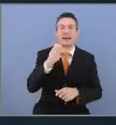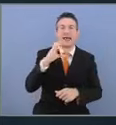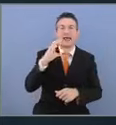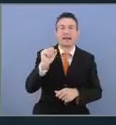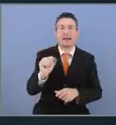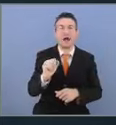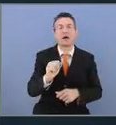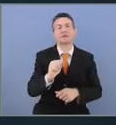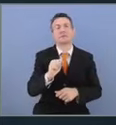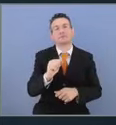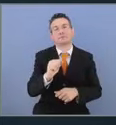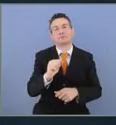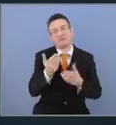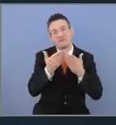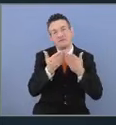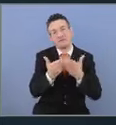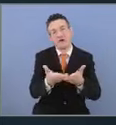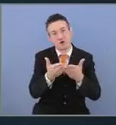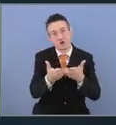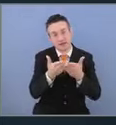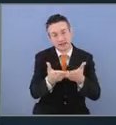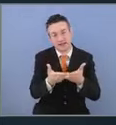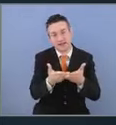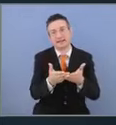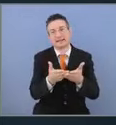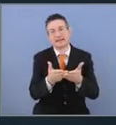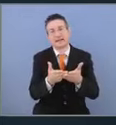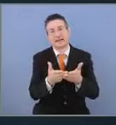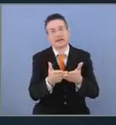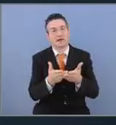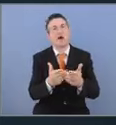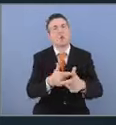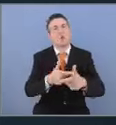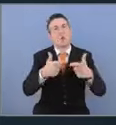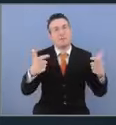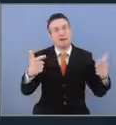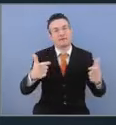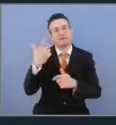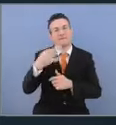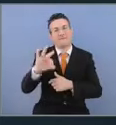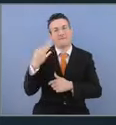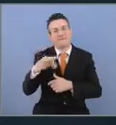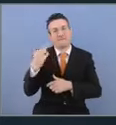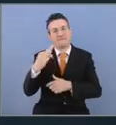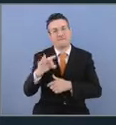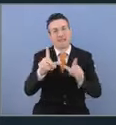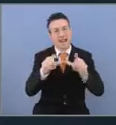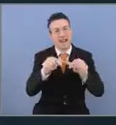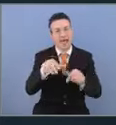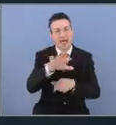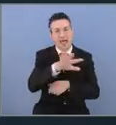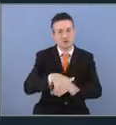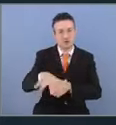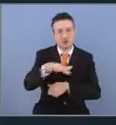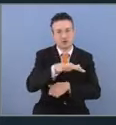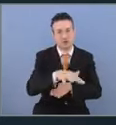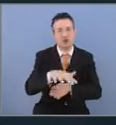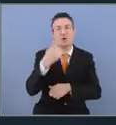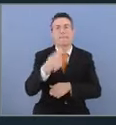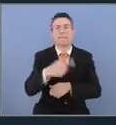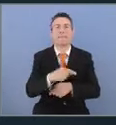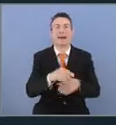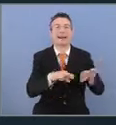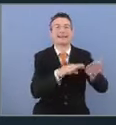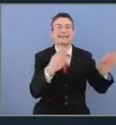favorire l'aumento diciamo di eccellenze laziali sulle tavole dei ristoranti, ma non solo, pensiamo